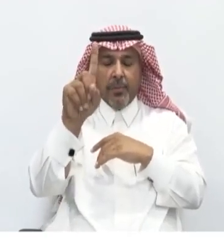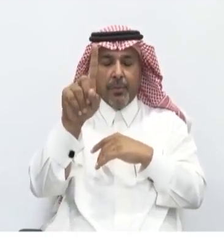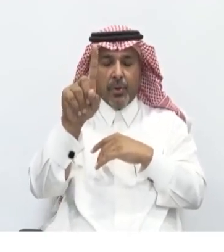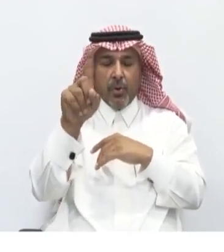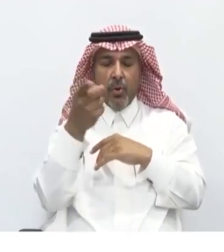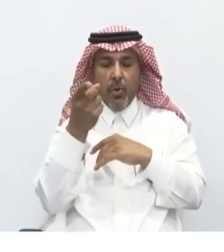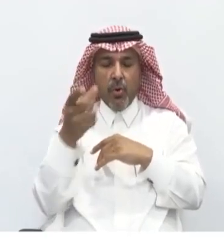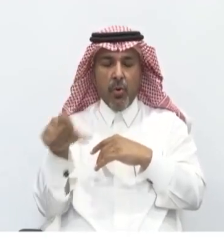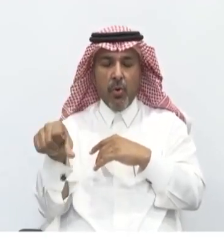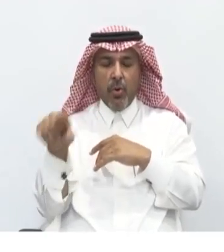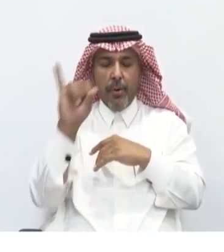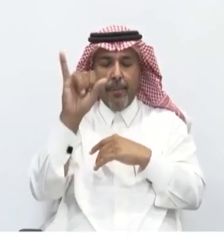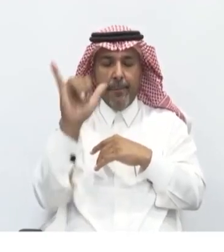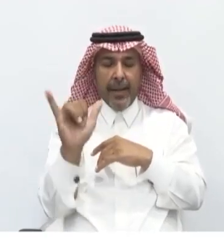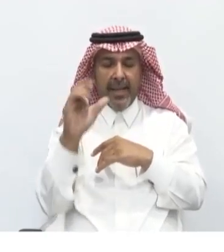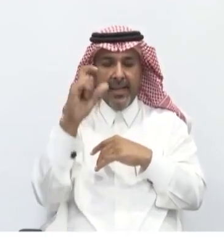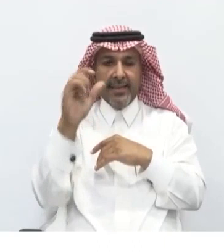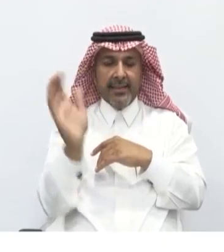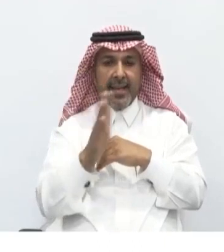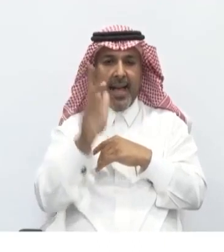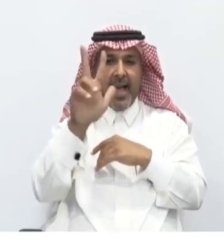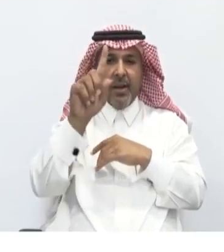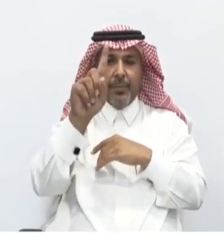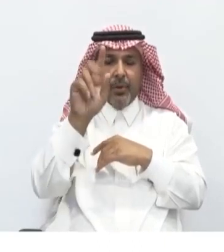بقي لديه نسبتين